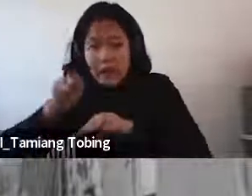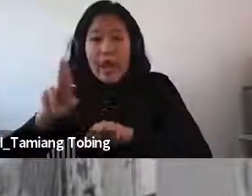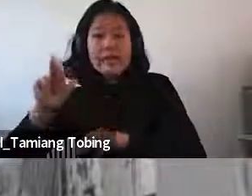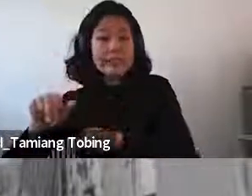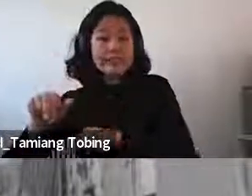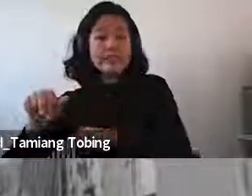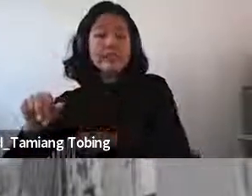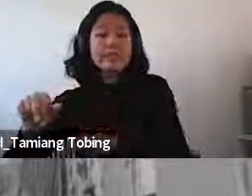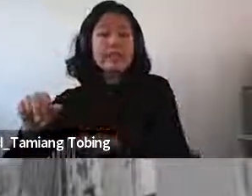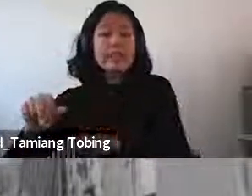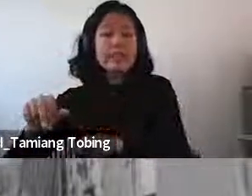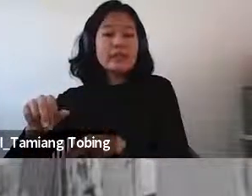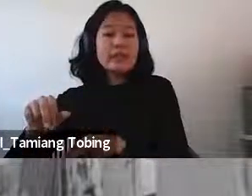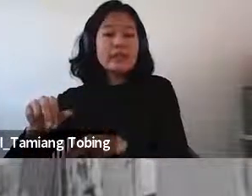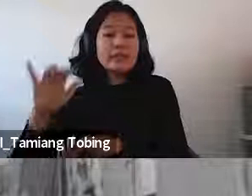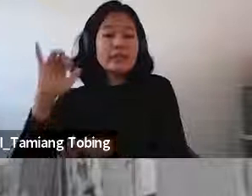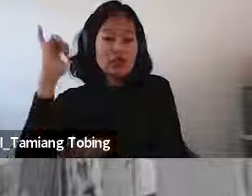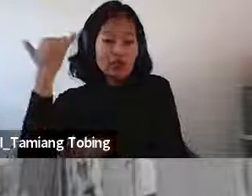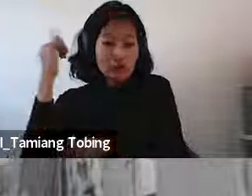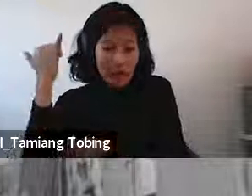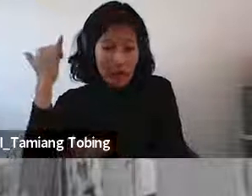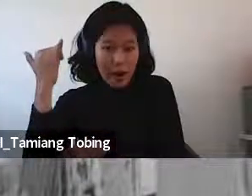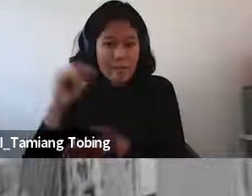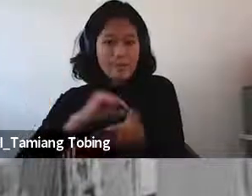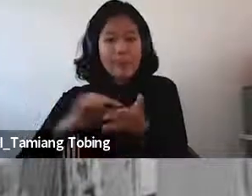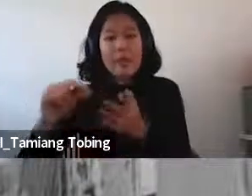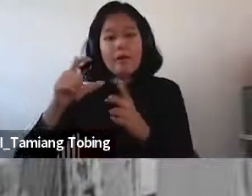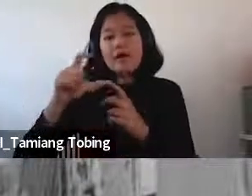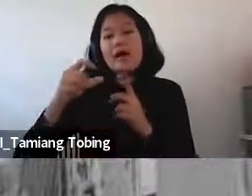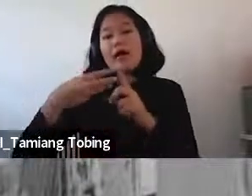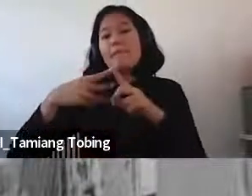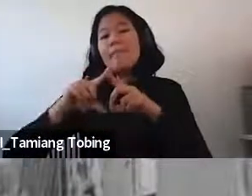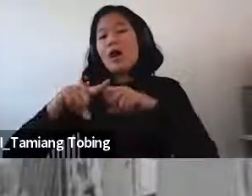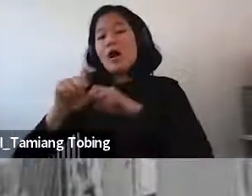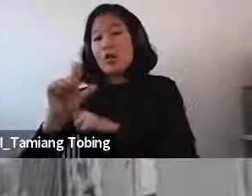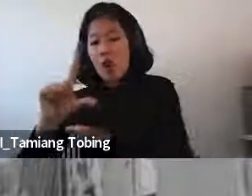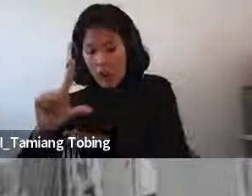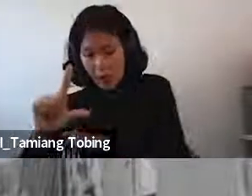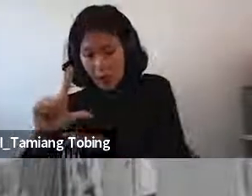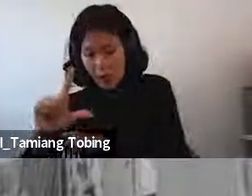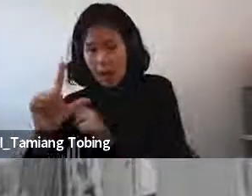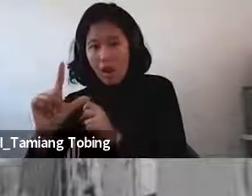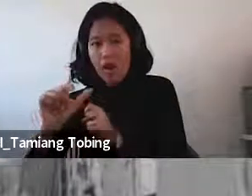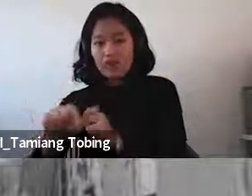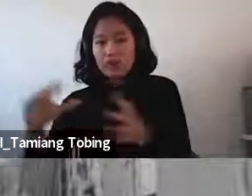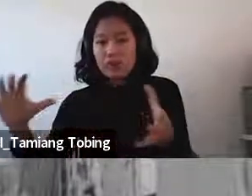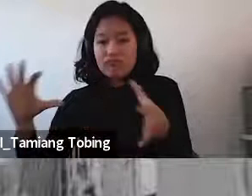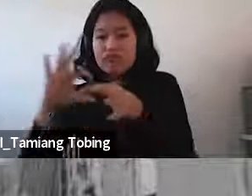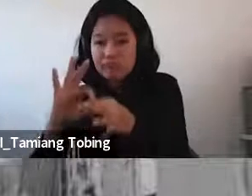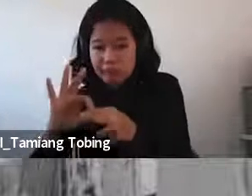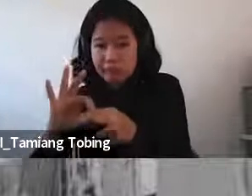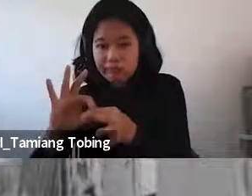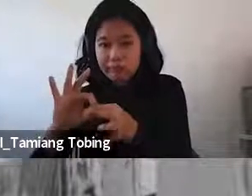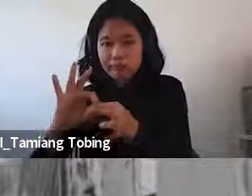di Jogja, ada namanya survei Bakul, dan juga kami gabung dengan